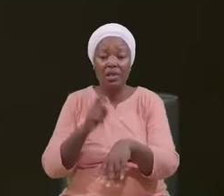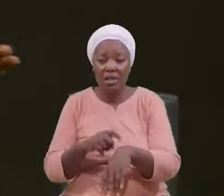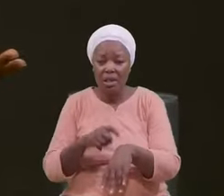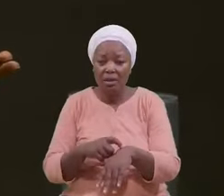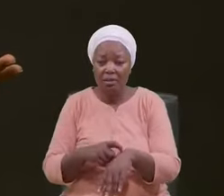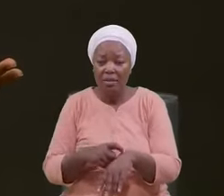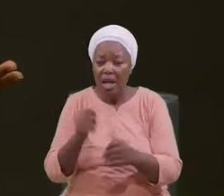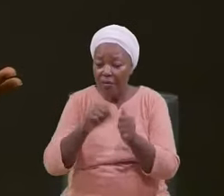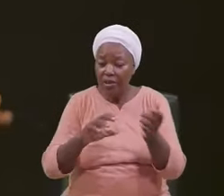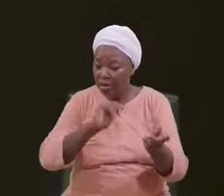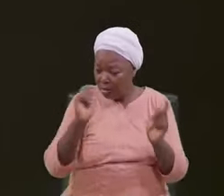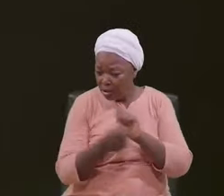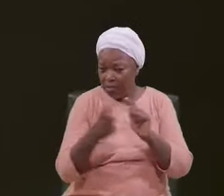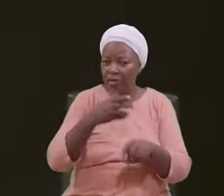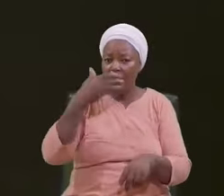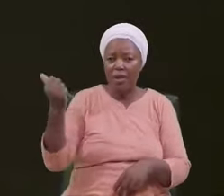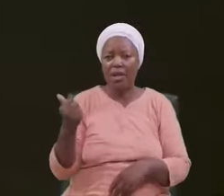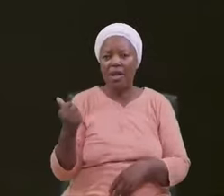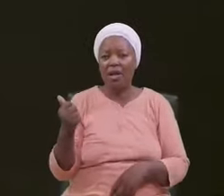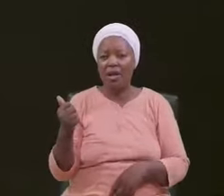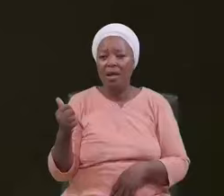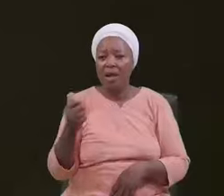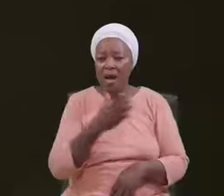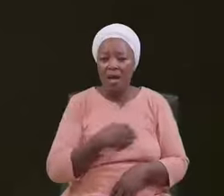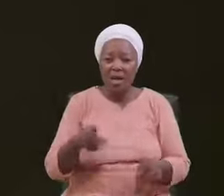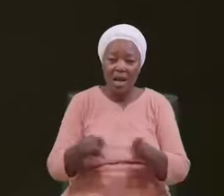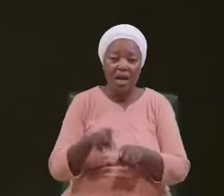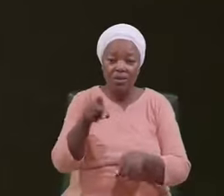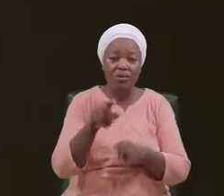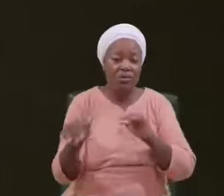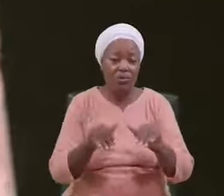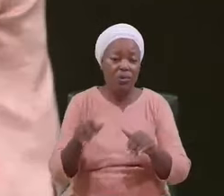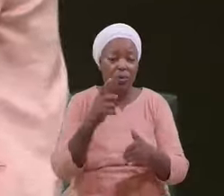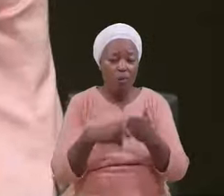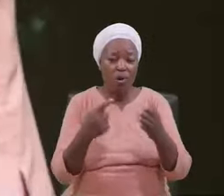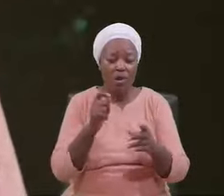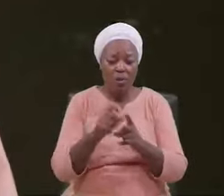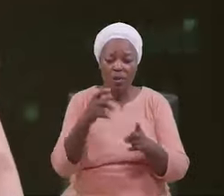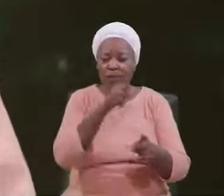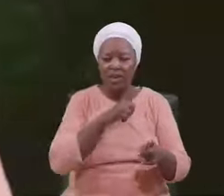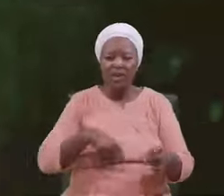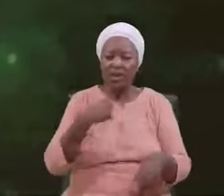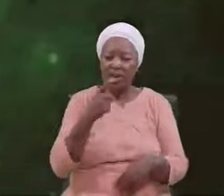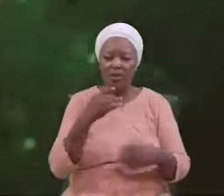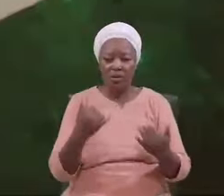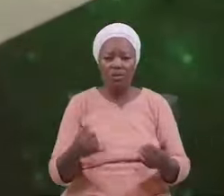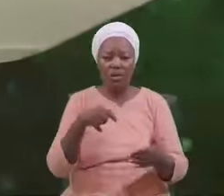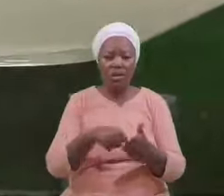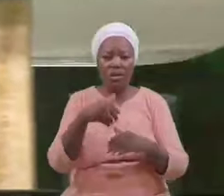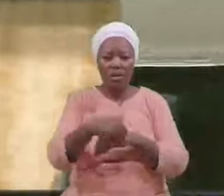tout était changé en meilleur. Comme vous faites ce que le Seigneur, sa parole, cette année vous